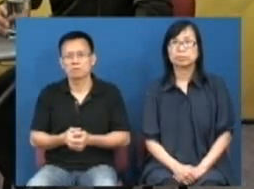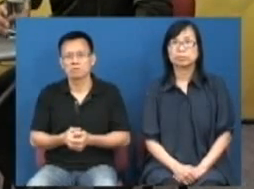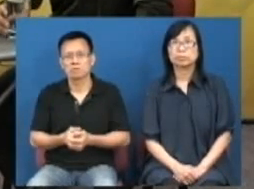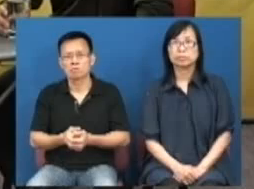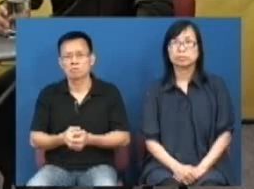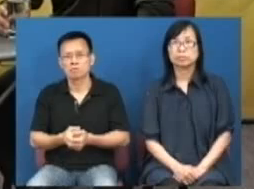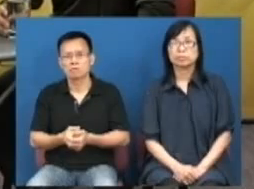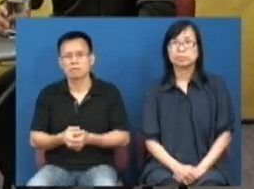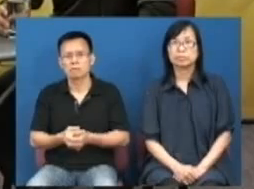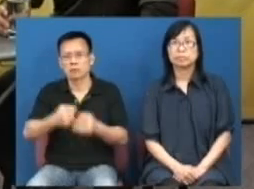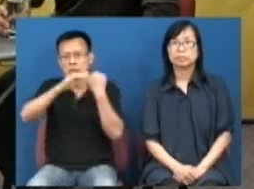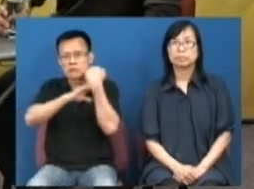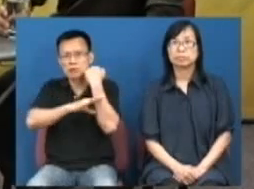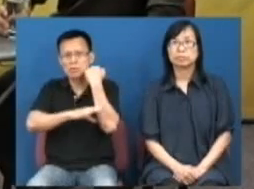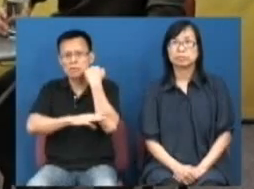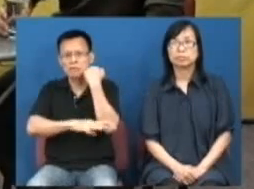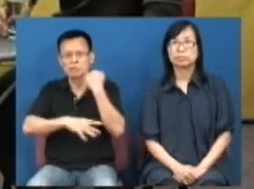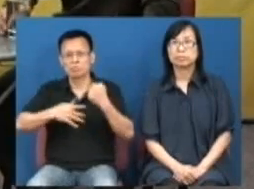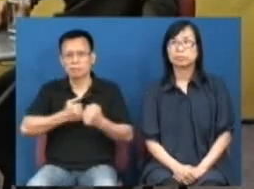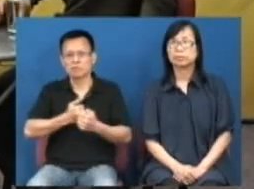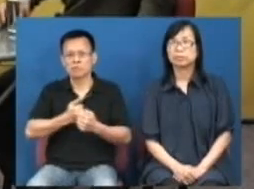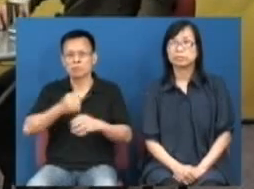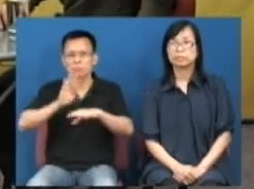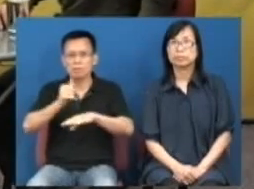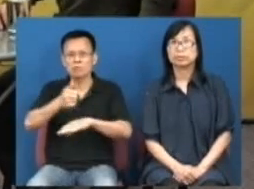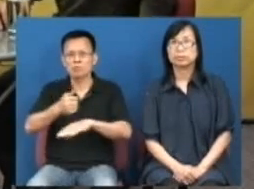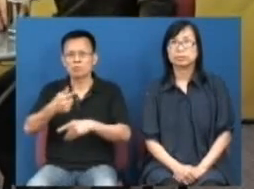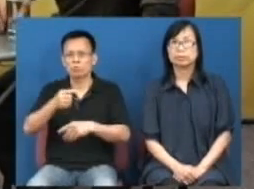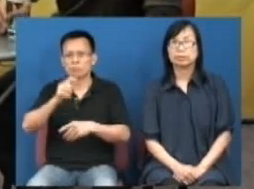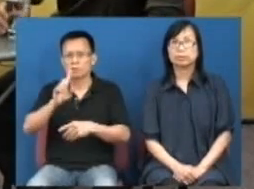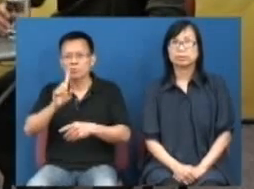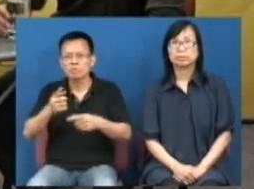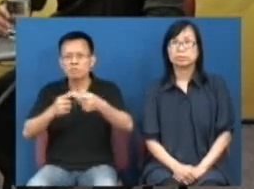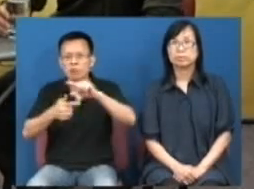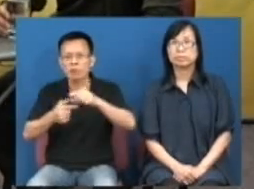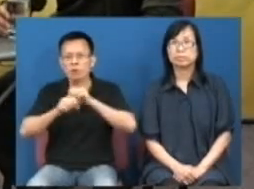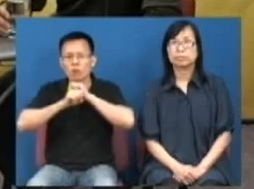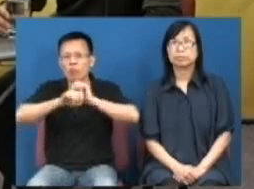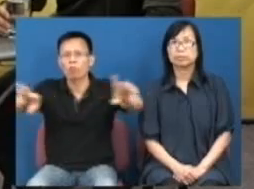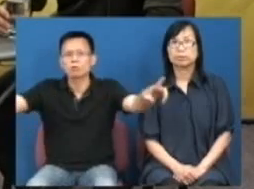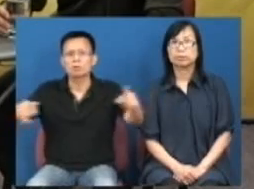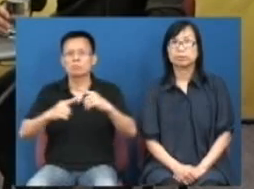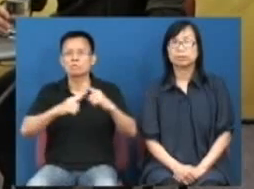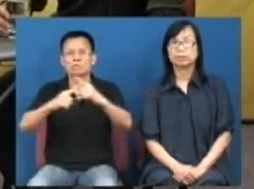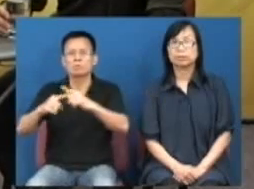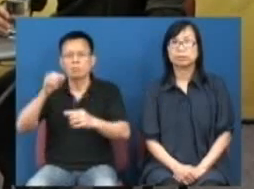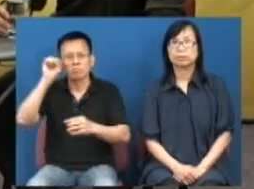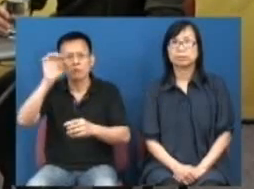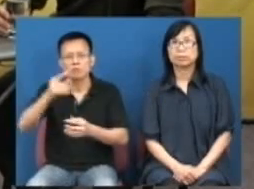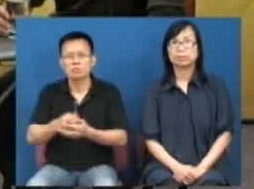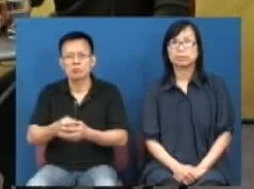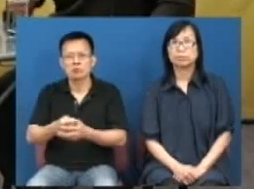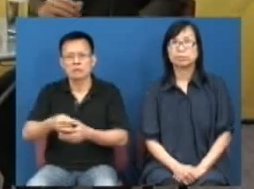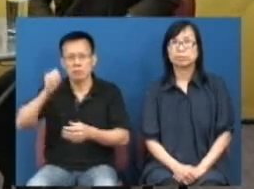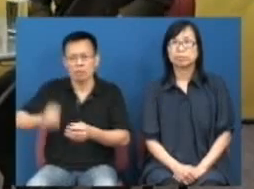司法嘅精英，就用咁嘅方法向我哋廣大嘅市民去諮詢，垃圾嚟嘅真